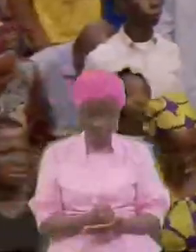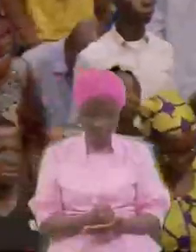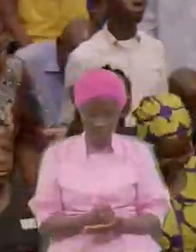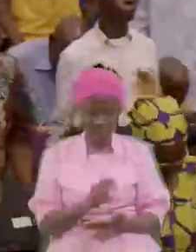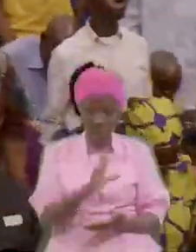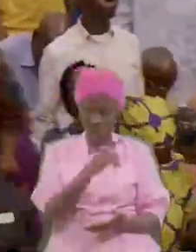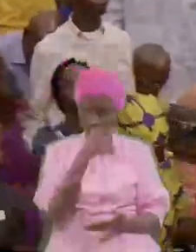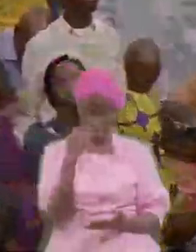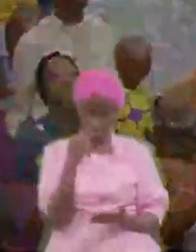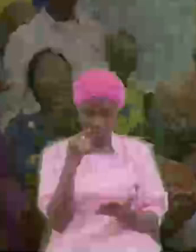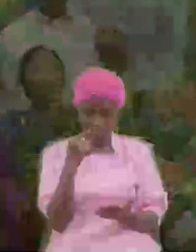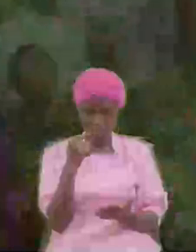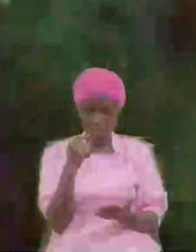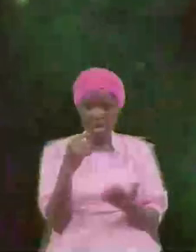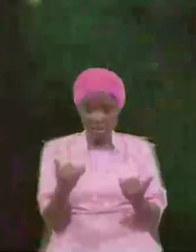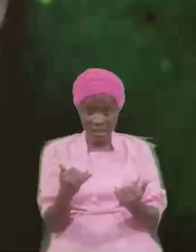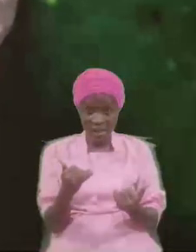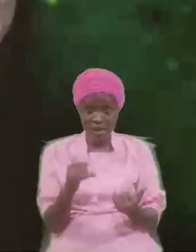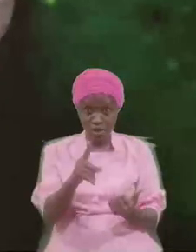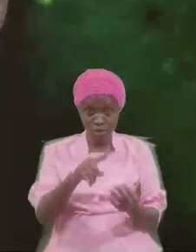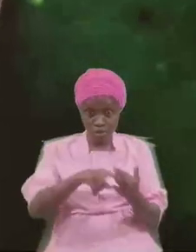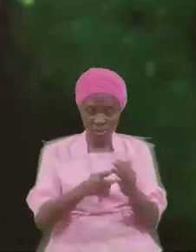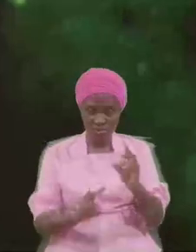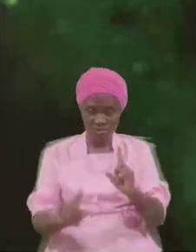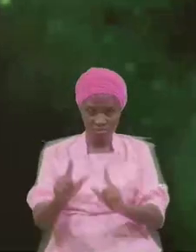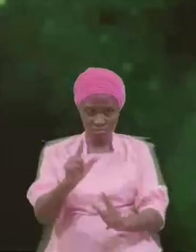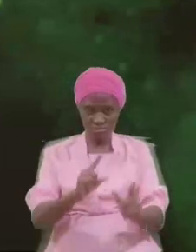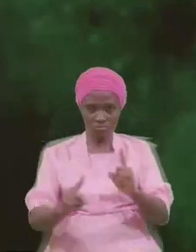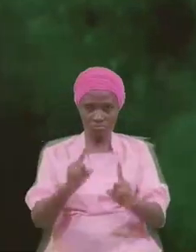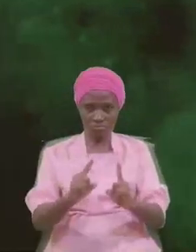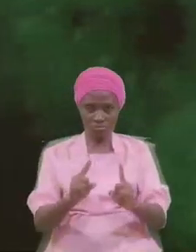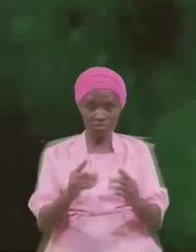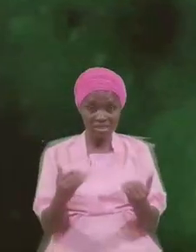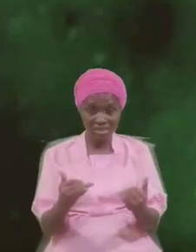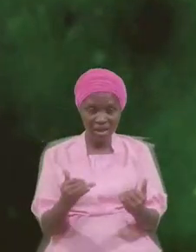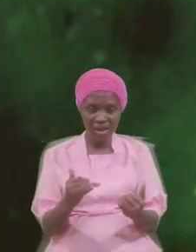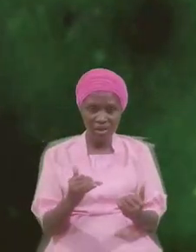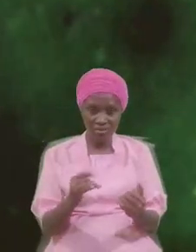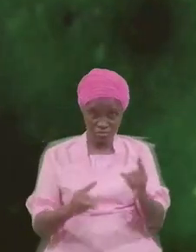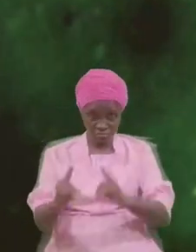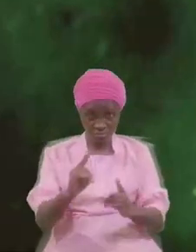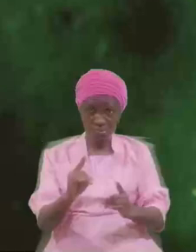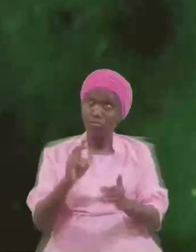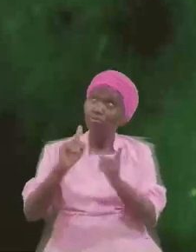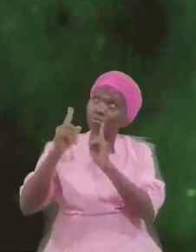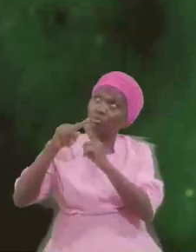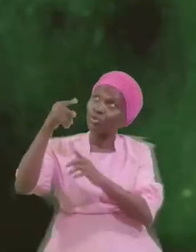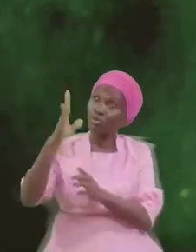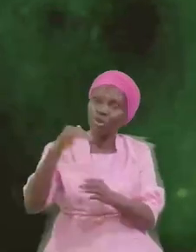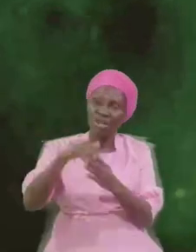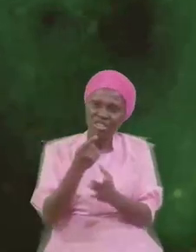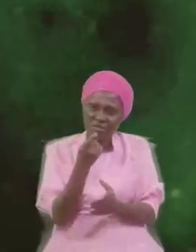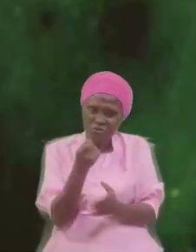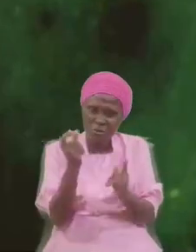Fermez les yeux, ouvrez la bouche. Dites au Seigneur un peu de mots, ce que vous voulez ce soir. Et puis